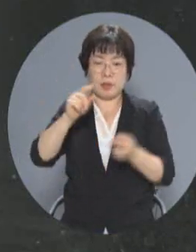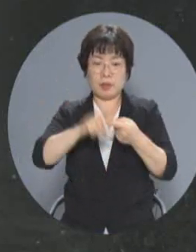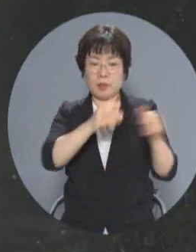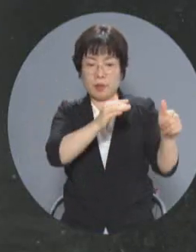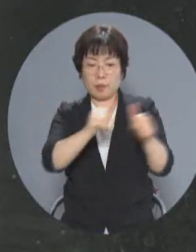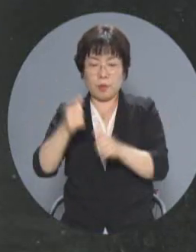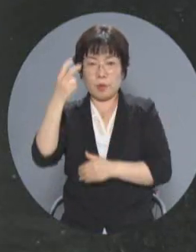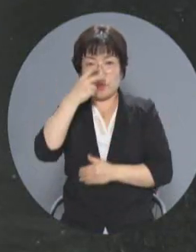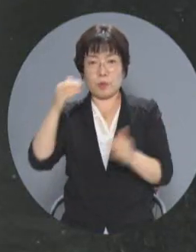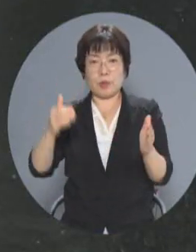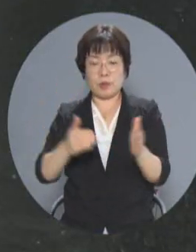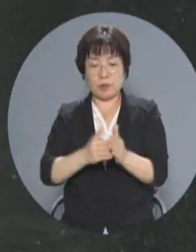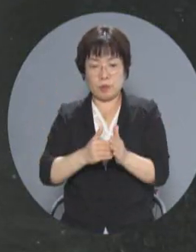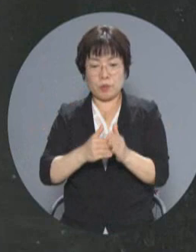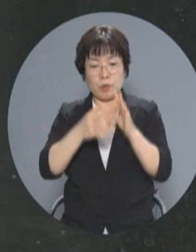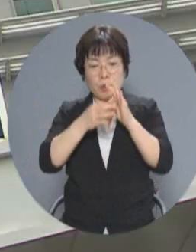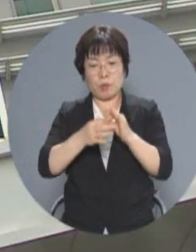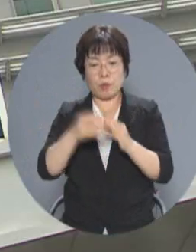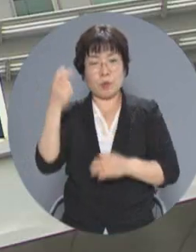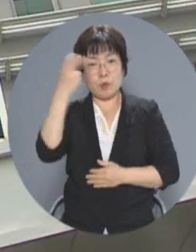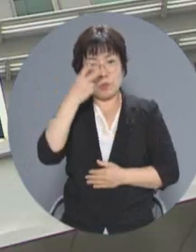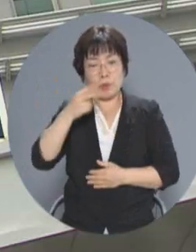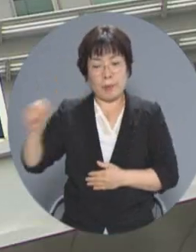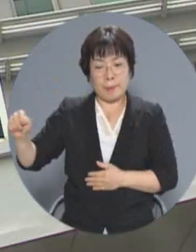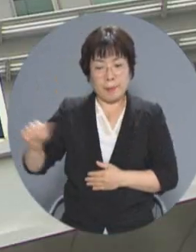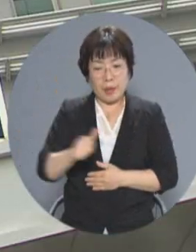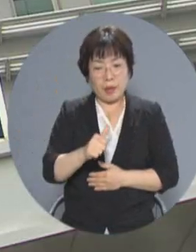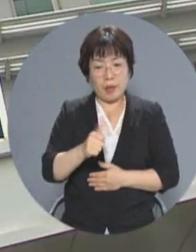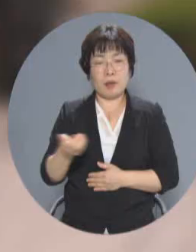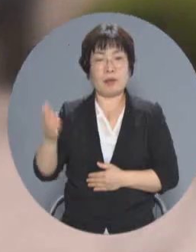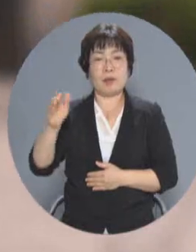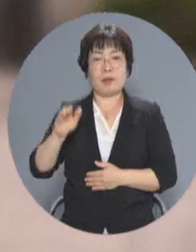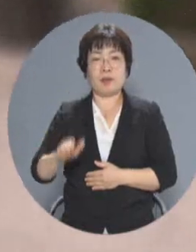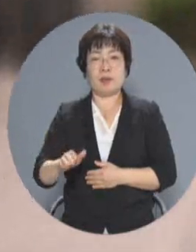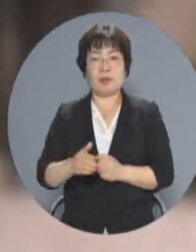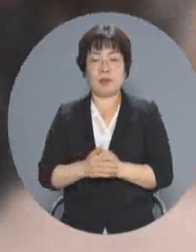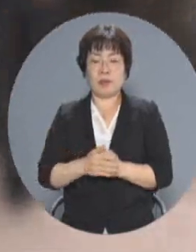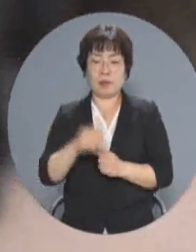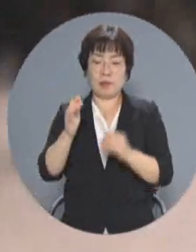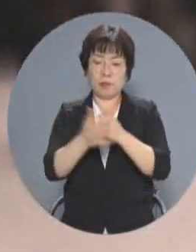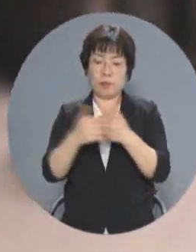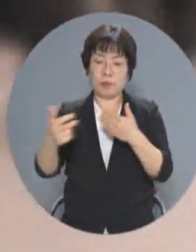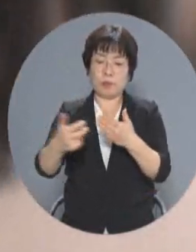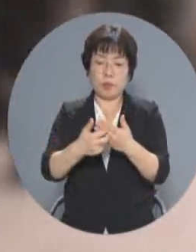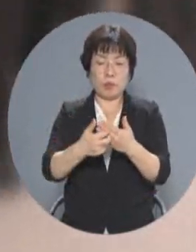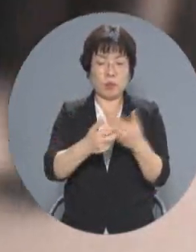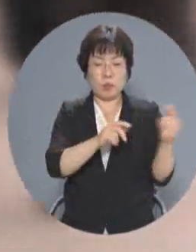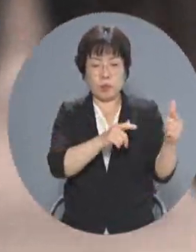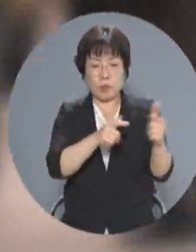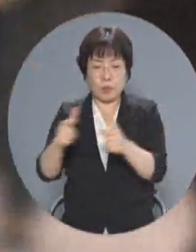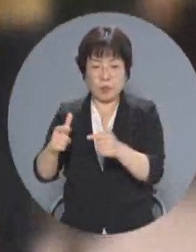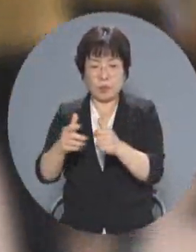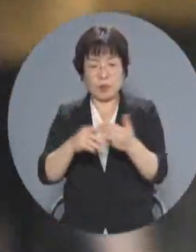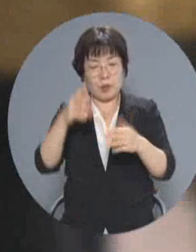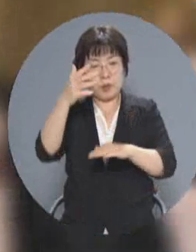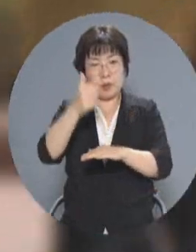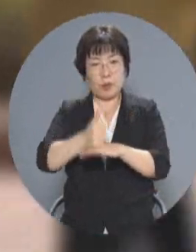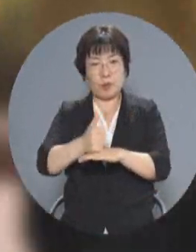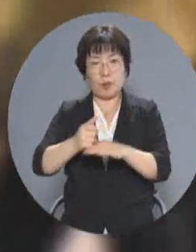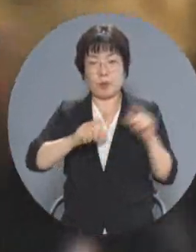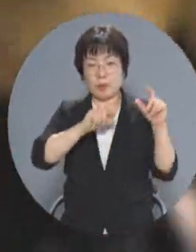소환조사 이후 관련 수사도 속도를 내는 듯 했습니다. 정 시장의 신병 처리 시점이 임박했다는